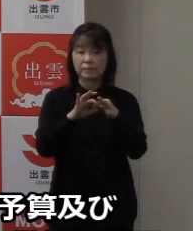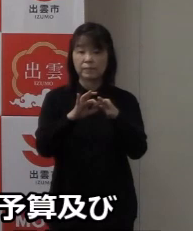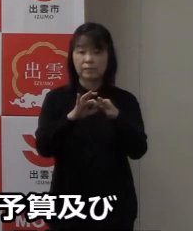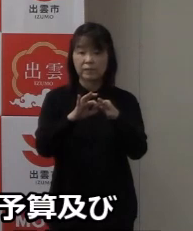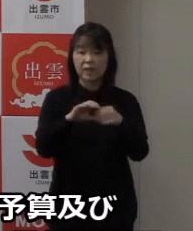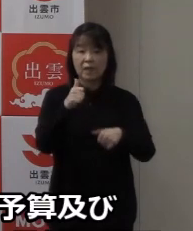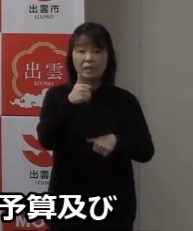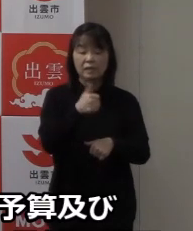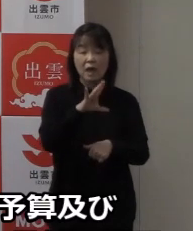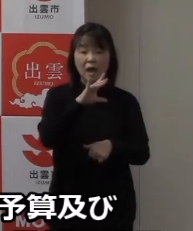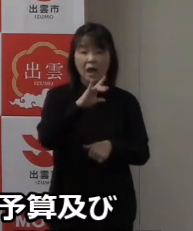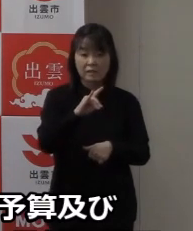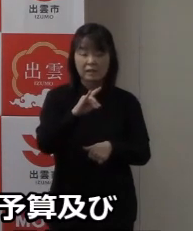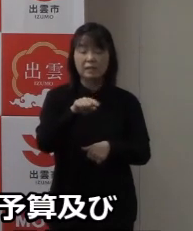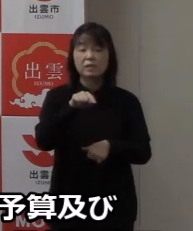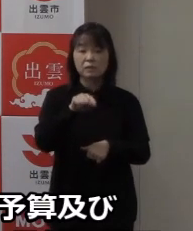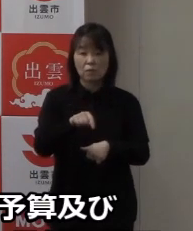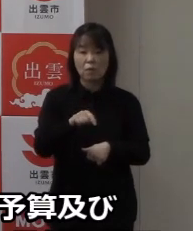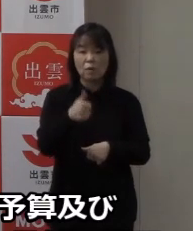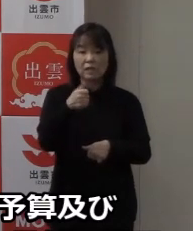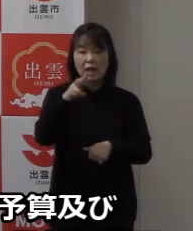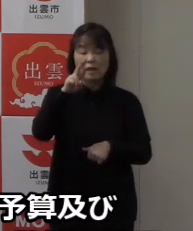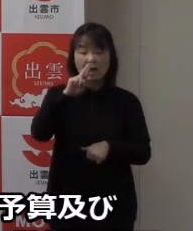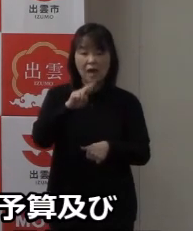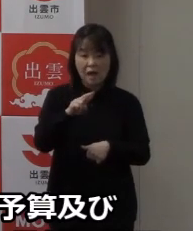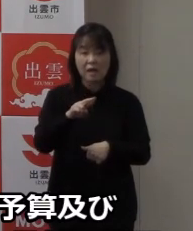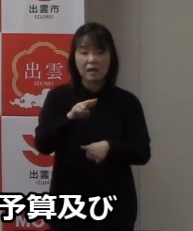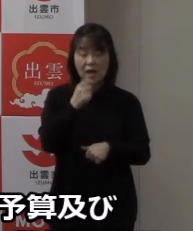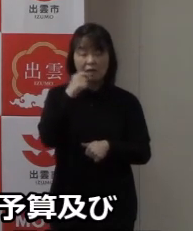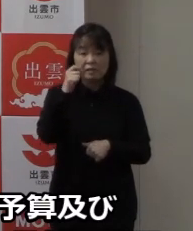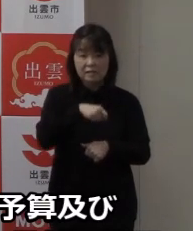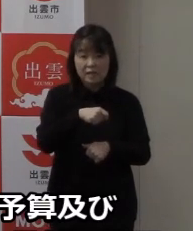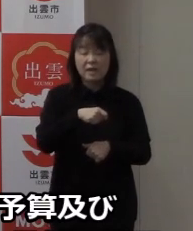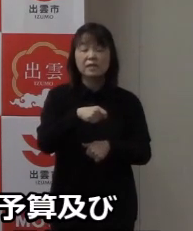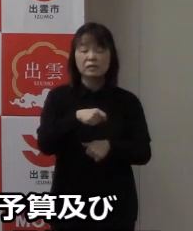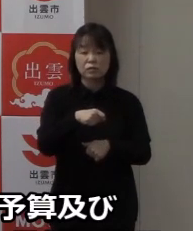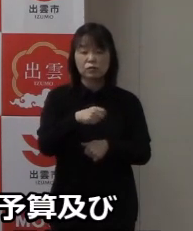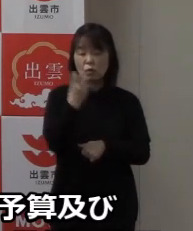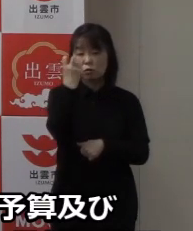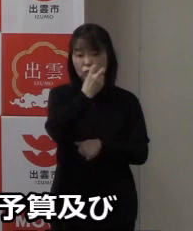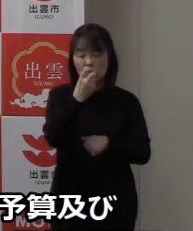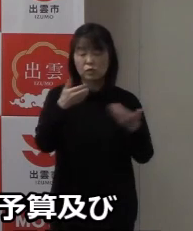多義桜池たたら製鉄遺跡調査整備事業はガイダ